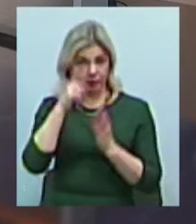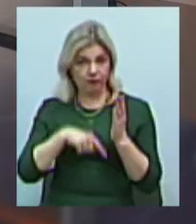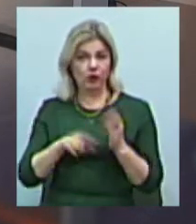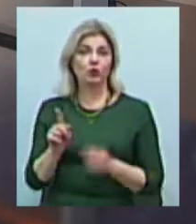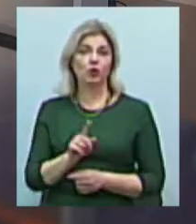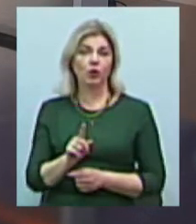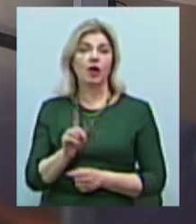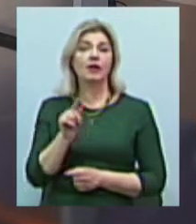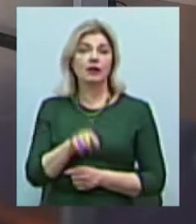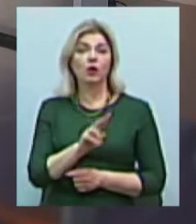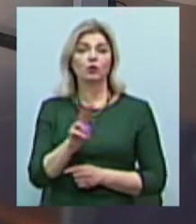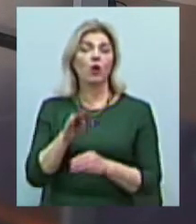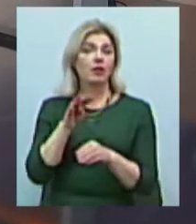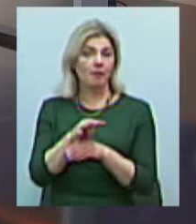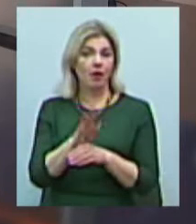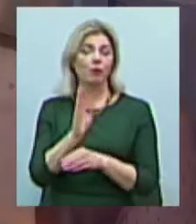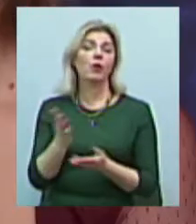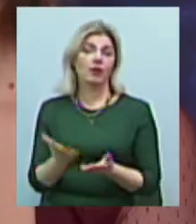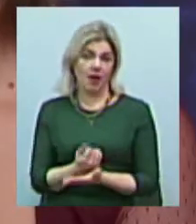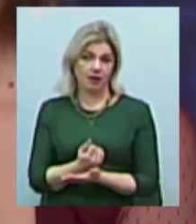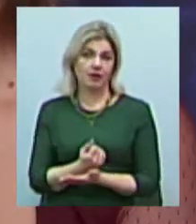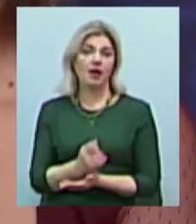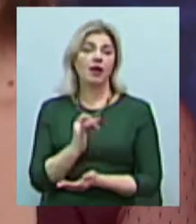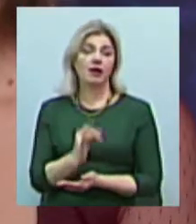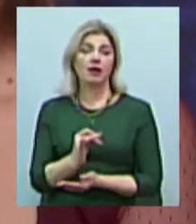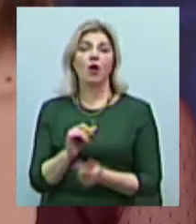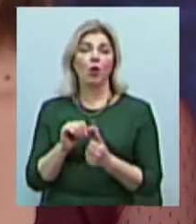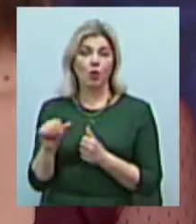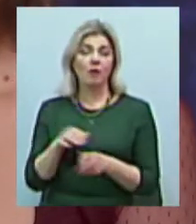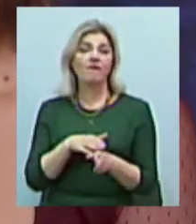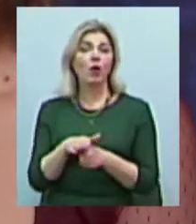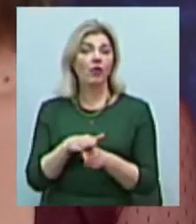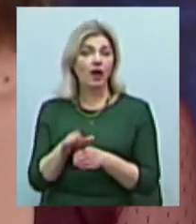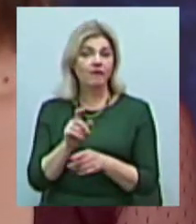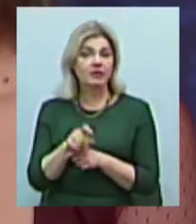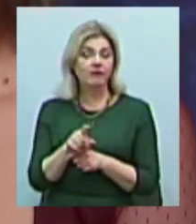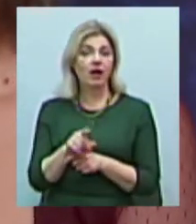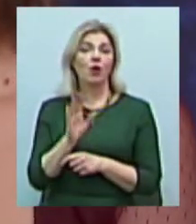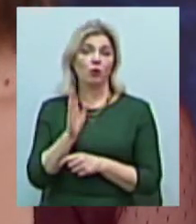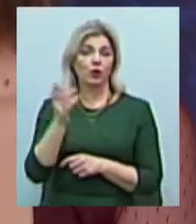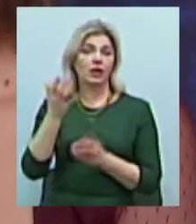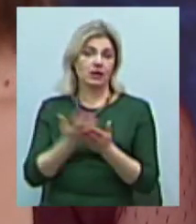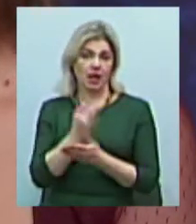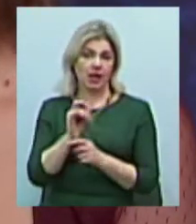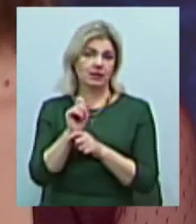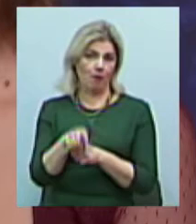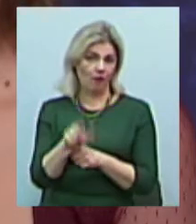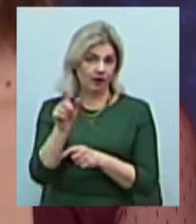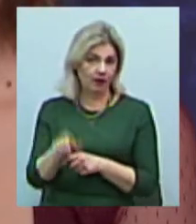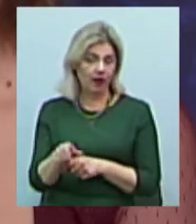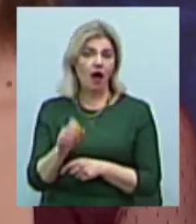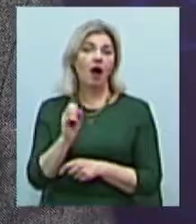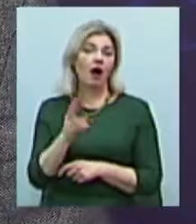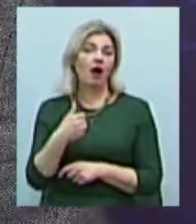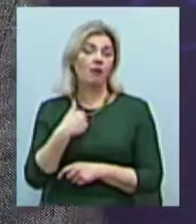впевнений, що ті, хто напав, будуть знайдені. І крім виконавців, я думаю, що буде знайдений і замовник. Але, як на